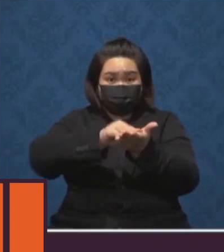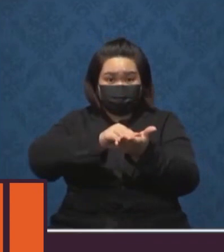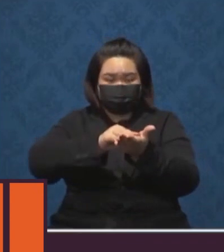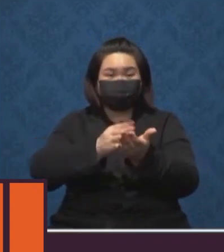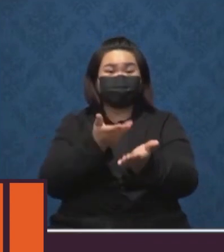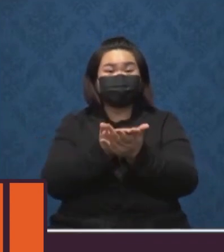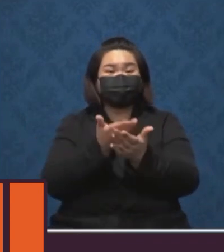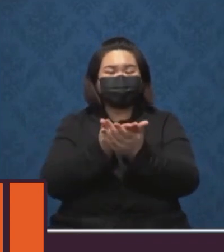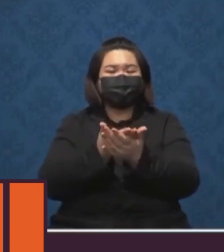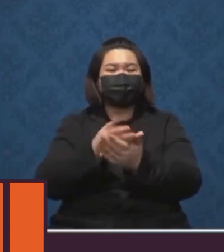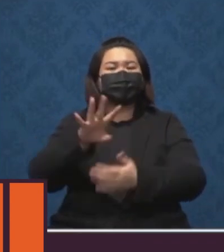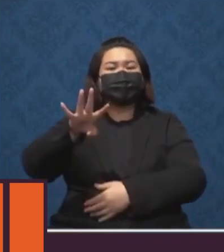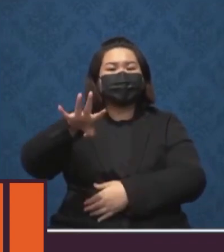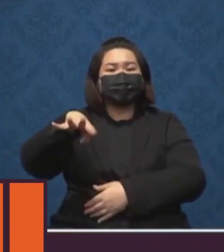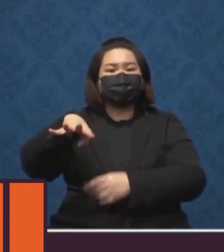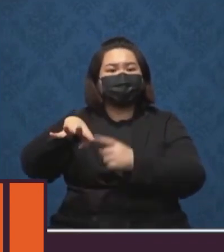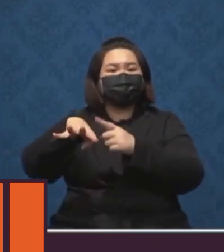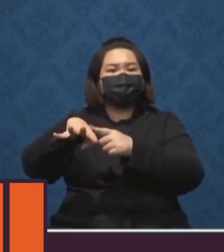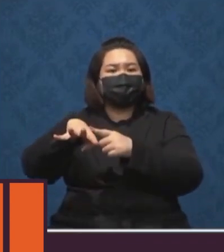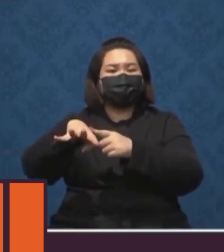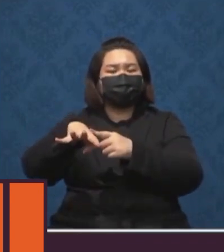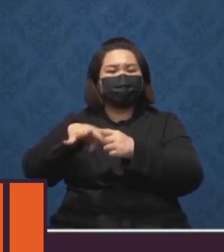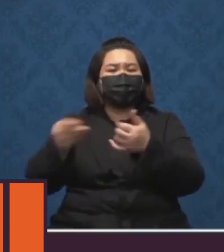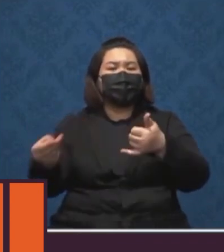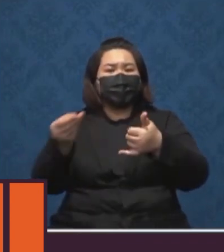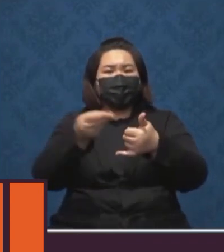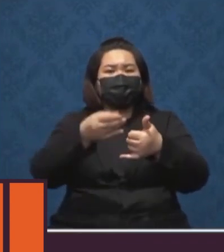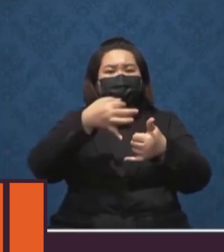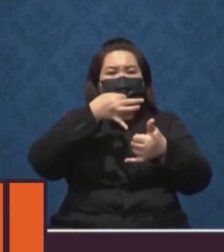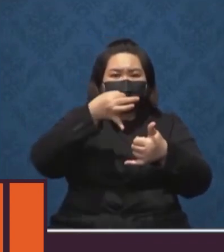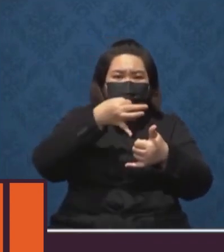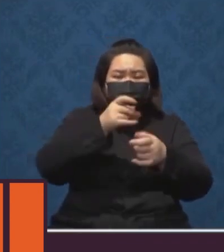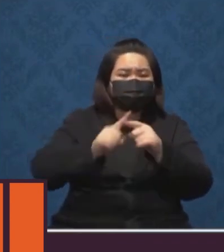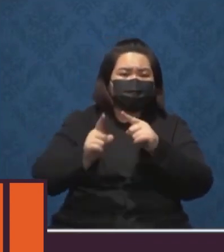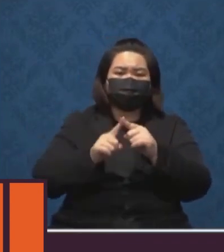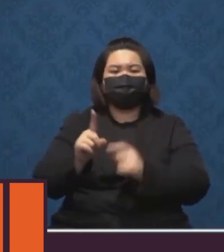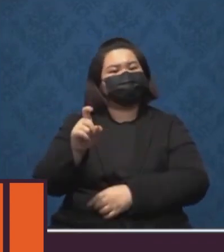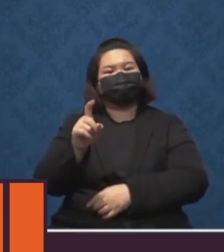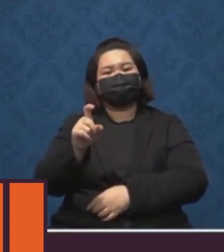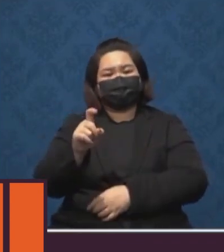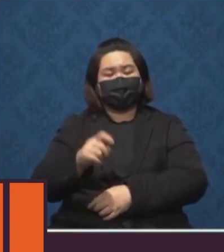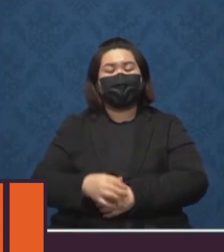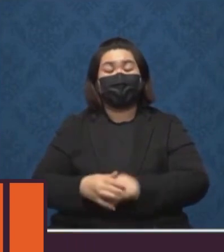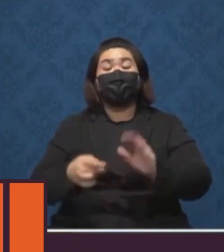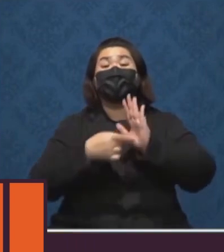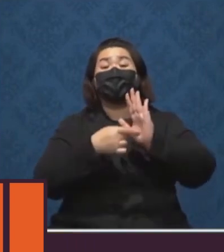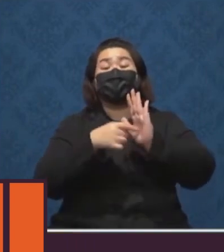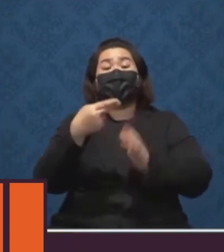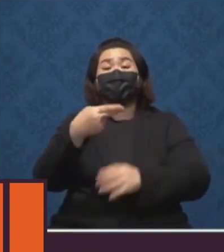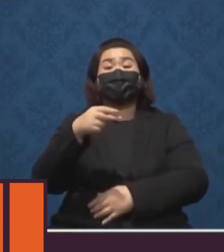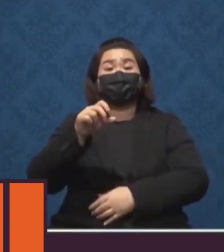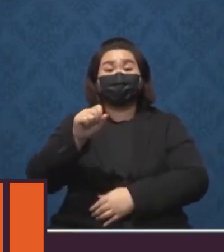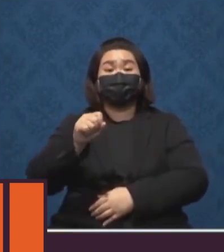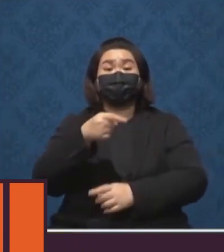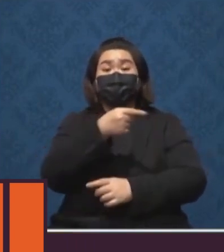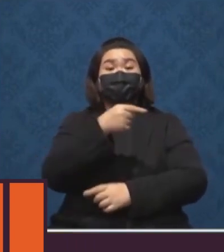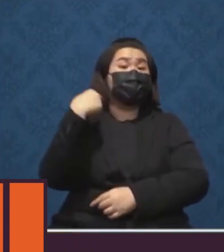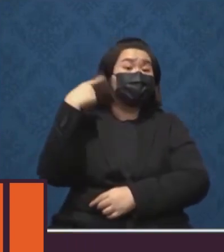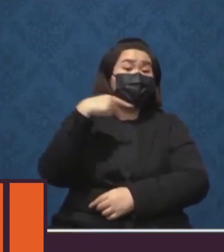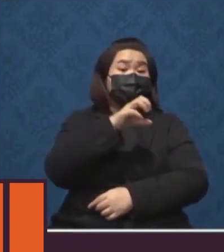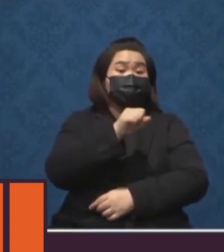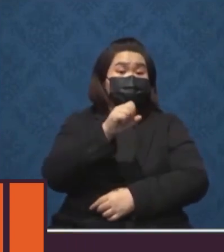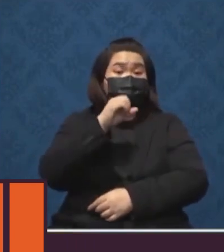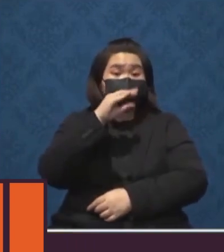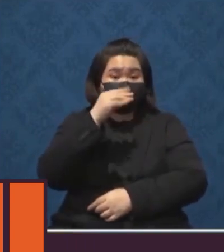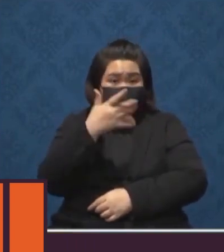เงิน 4,000 นี้ไม่สามารถทำใหแงงานนี้ประกอบอชีพและเลี้ยงตเองได้ยัหกสูรที่ทานสอสอววภาได้บอกไปแล้วครับใน